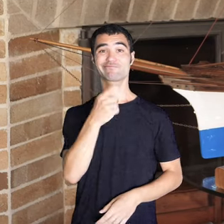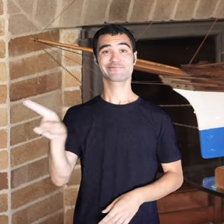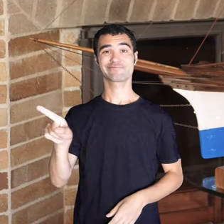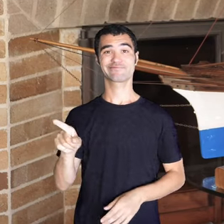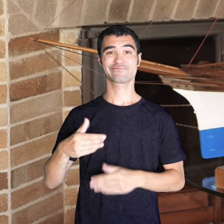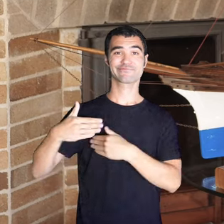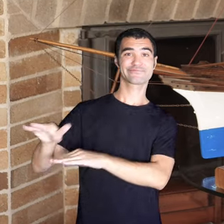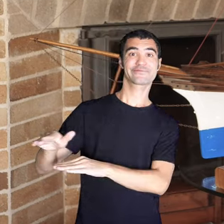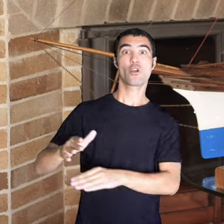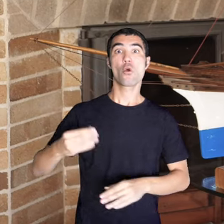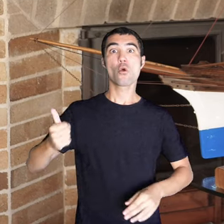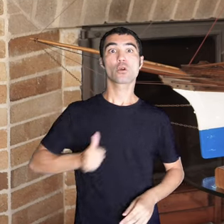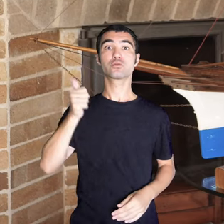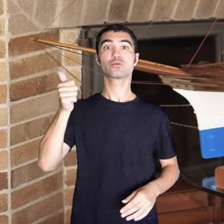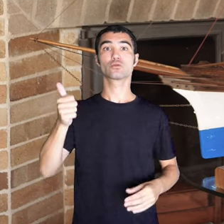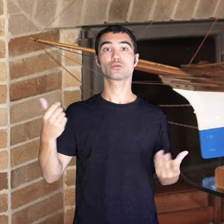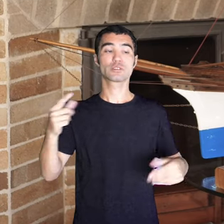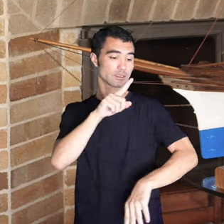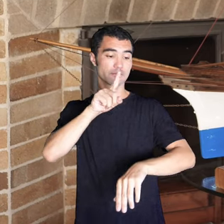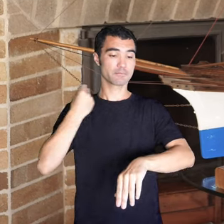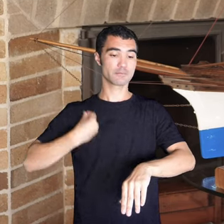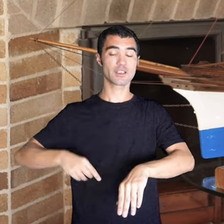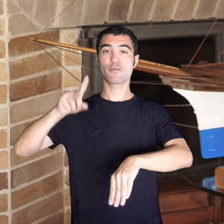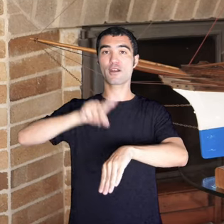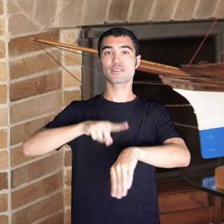perquè va coincidir en què